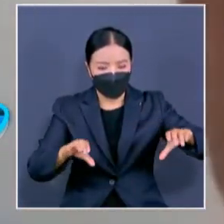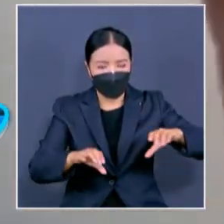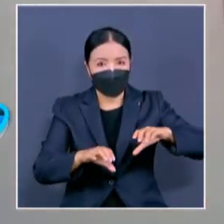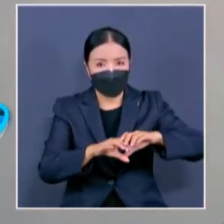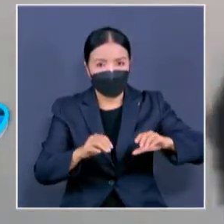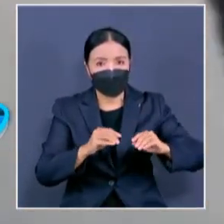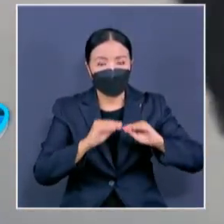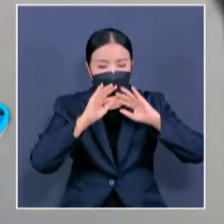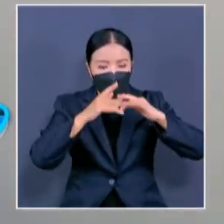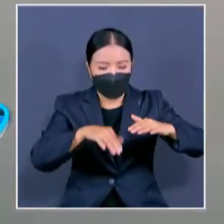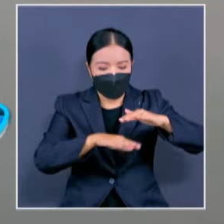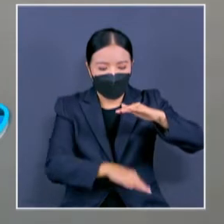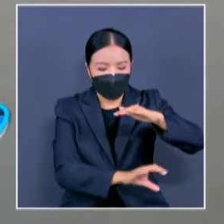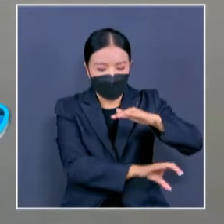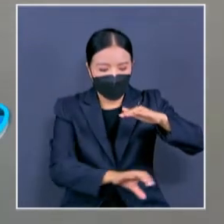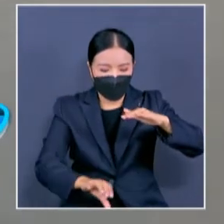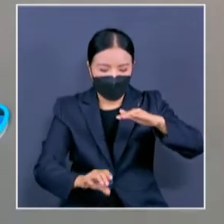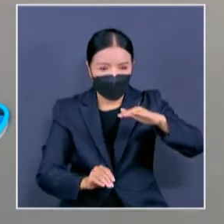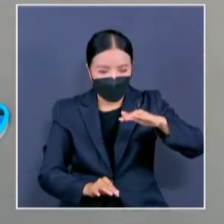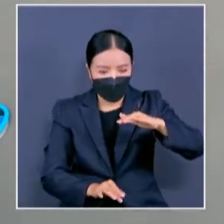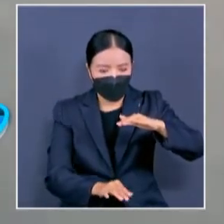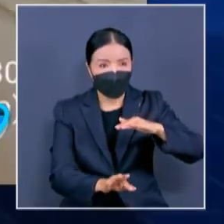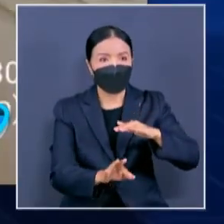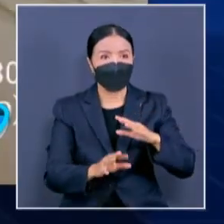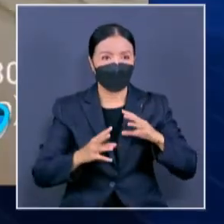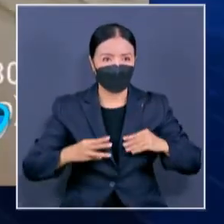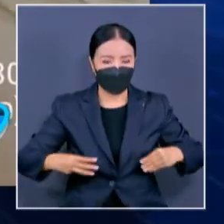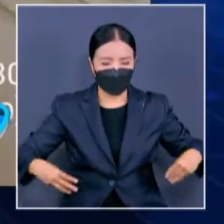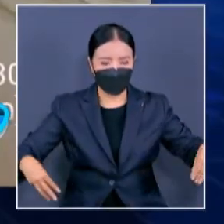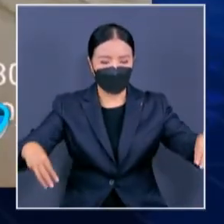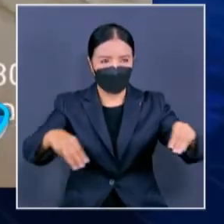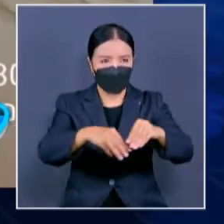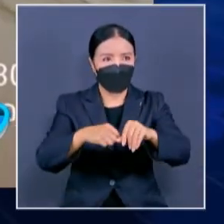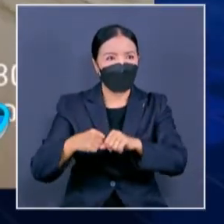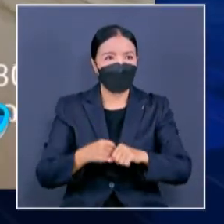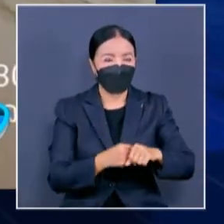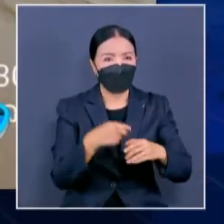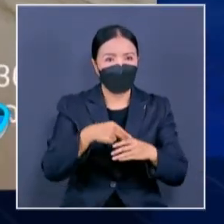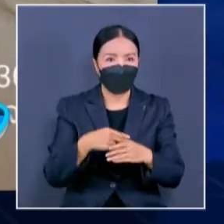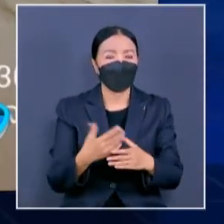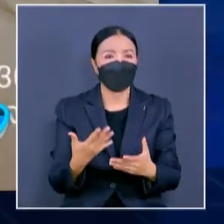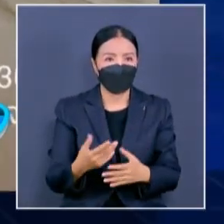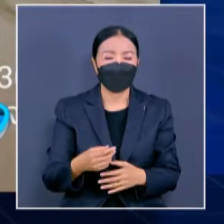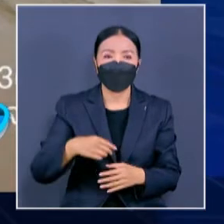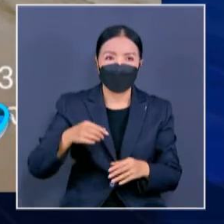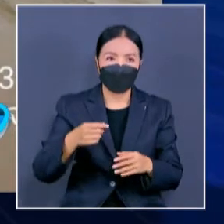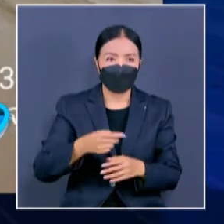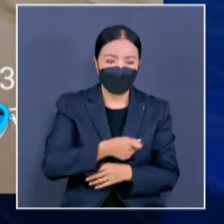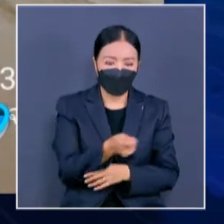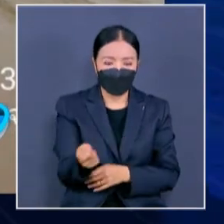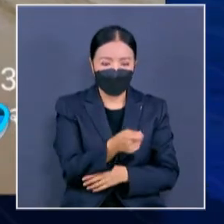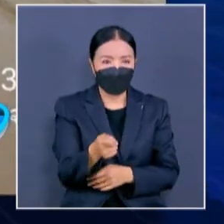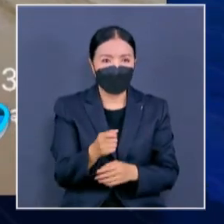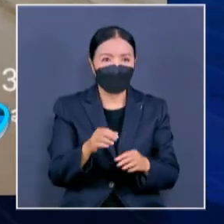ำทุ่นกักน้ำมันหรือที่เรียกกันว่าบูมเนี่ยแหละครับไปกักค่าฟิล์มน้ำมันเอาไว้แล้วก็มีการฉีดพ่นน้ำยาขจัด